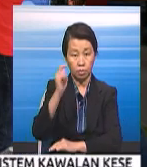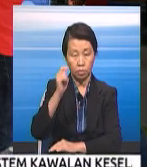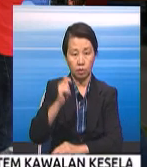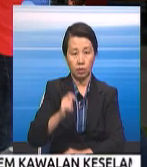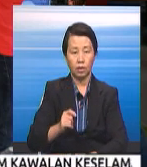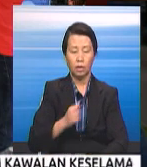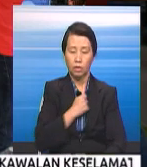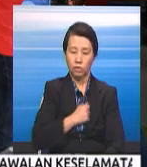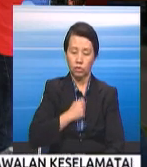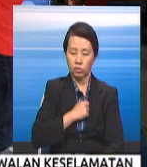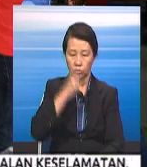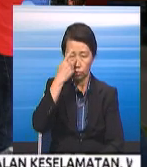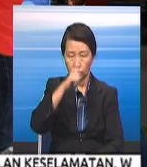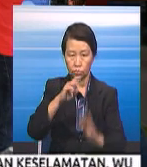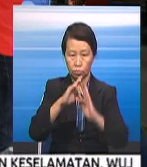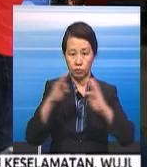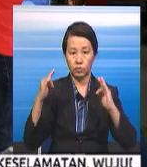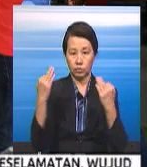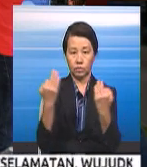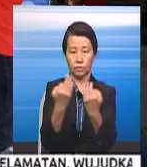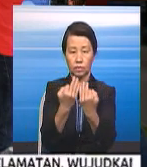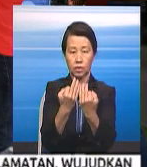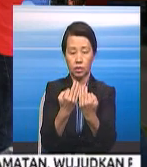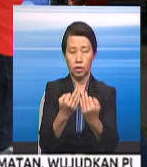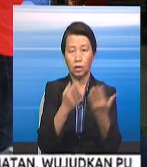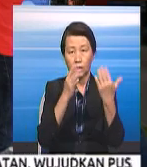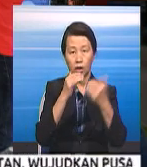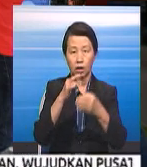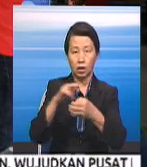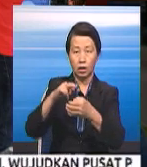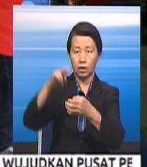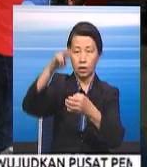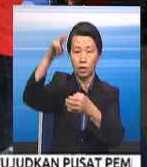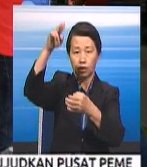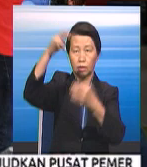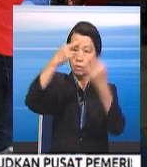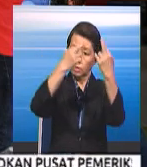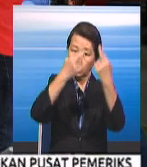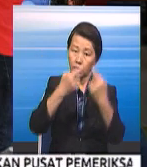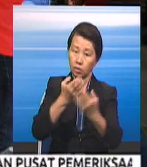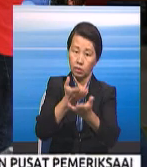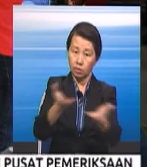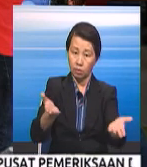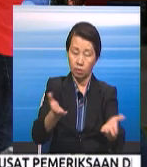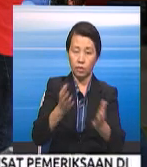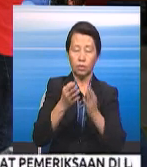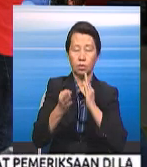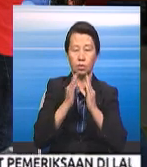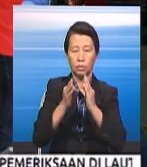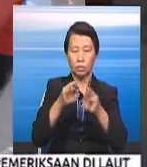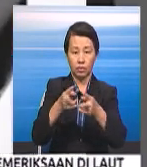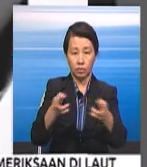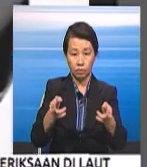Takziah diucapkan buat keluarga Allahyarham. Semoga rohnya dicucuri rahmat. Al-Fatihah.